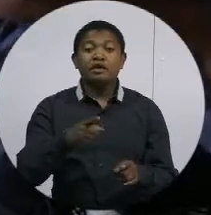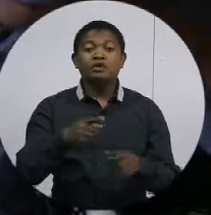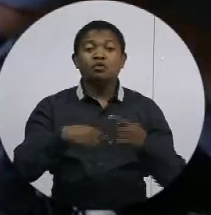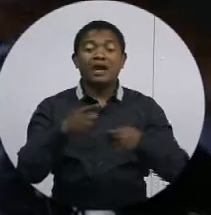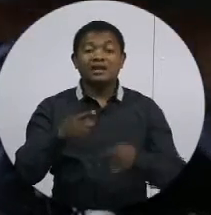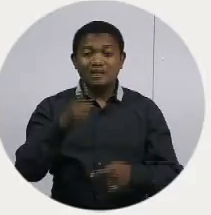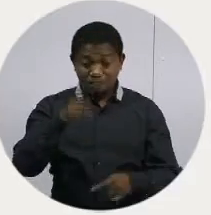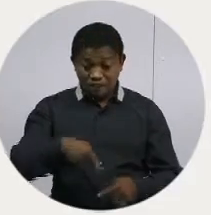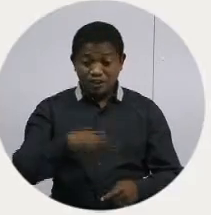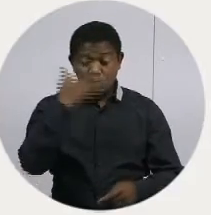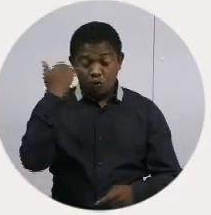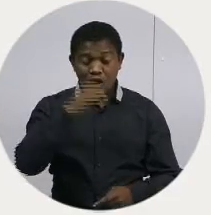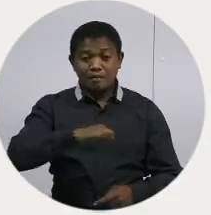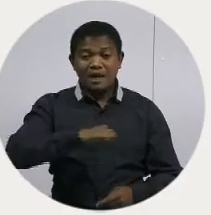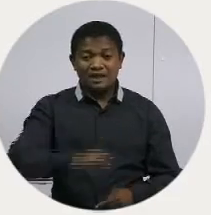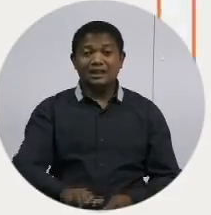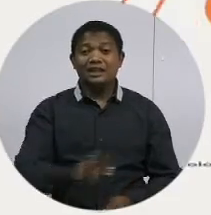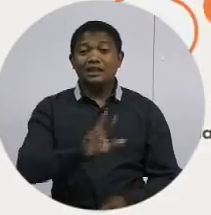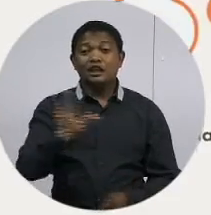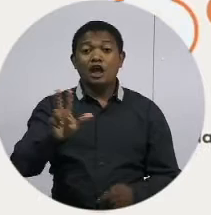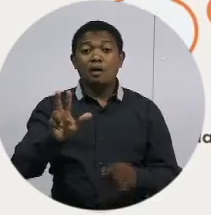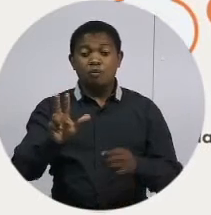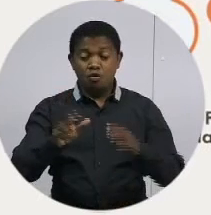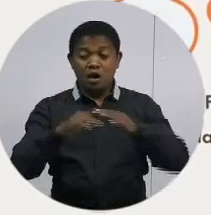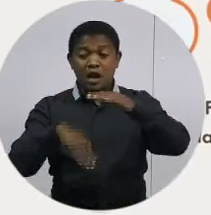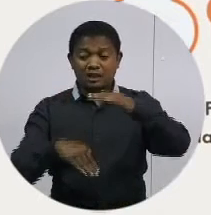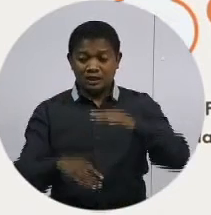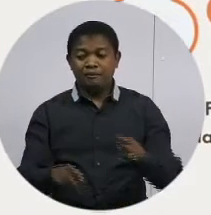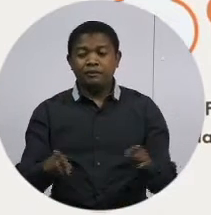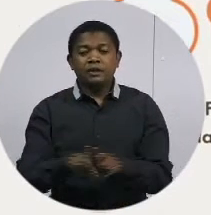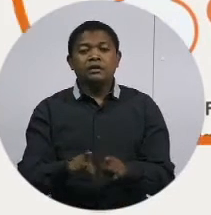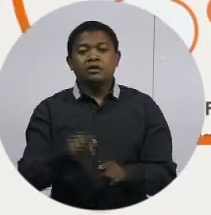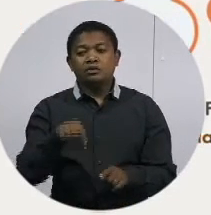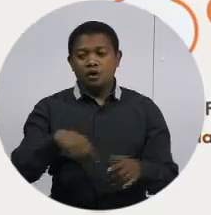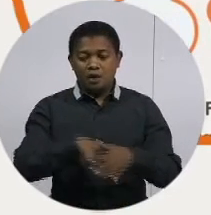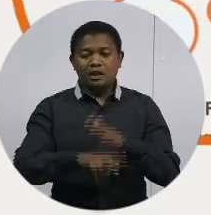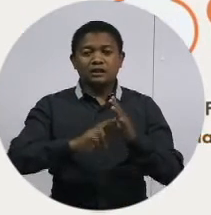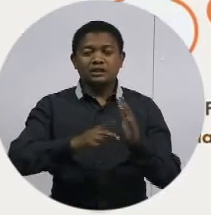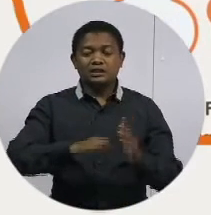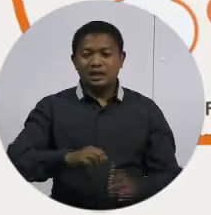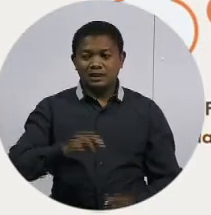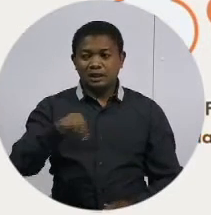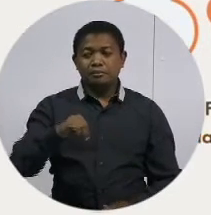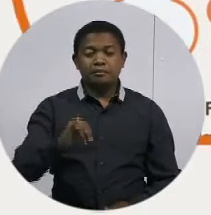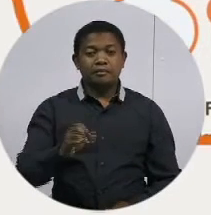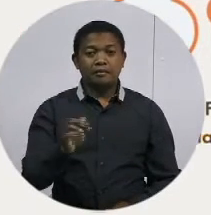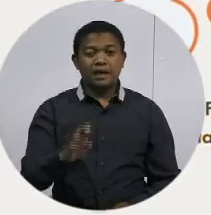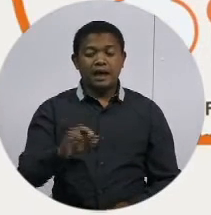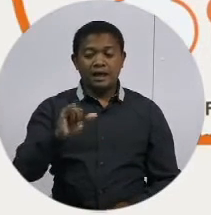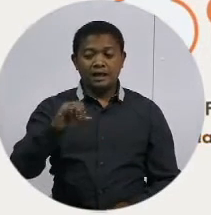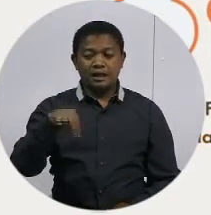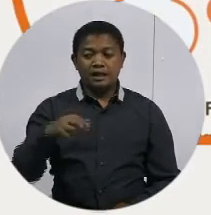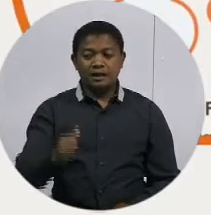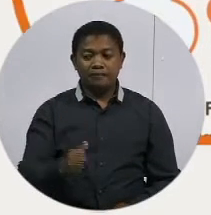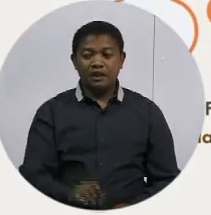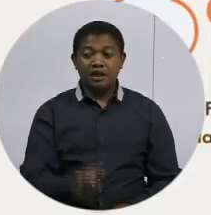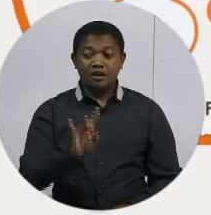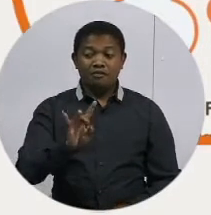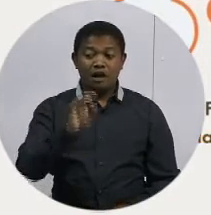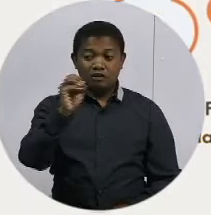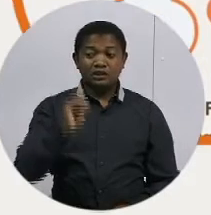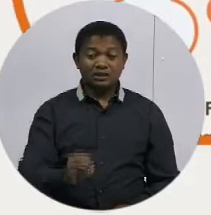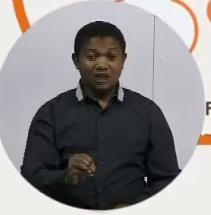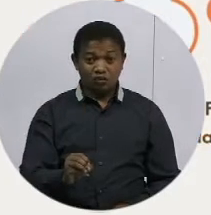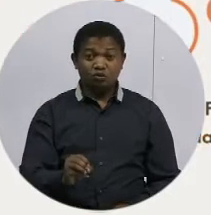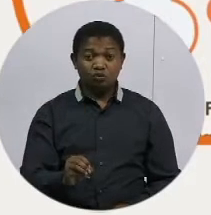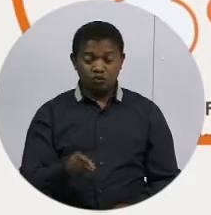afaka hisitraka ny fampindramam-bola ao anatin'ity tetikasa miarina ity 800 isan-taona ny ta isan-taona ho an'ireo ao